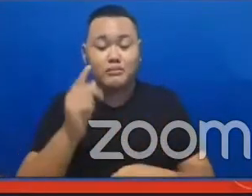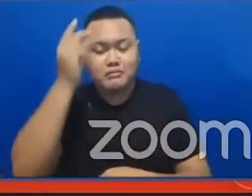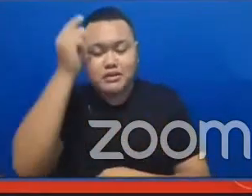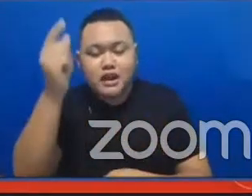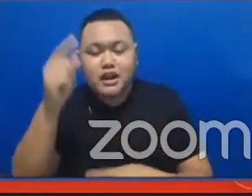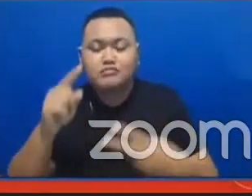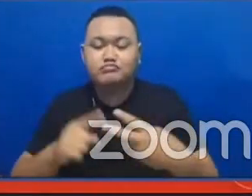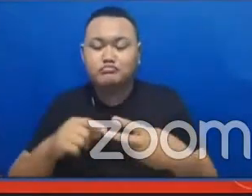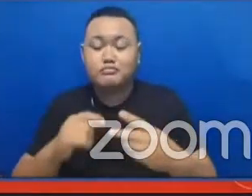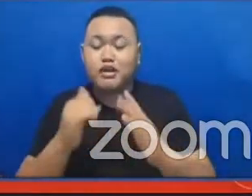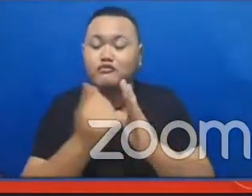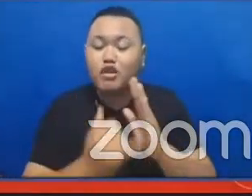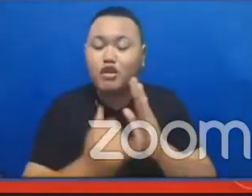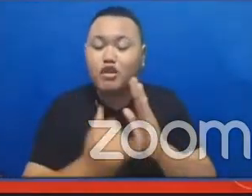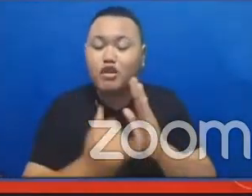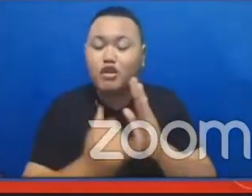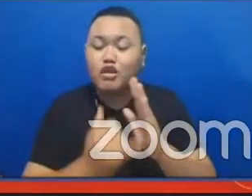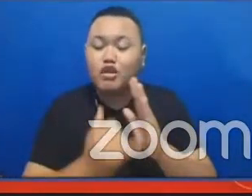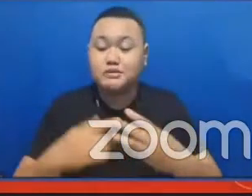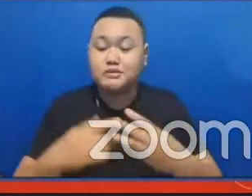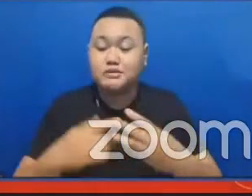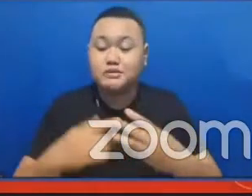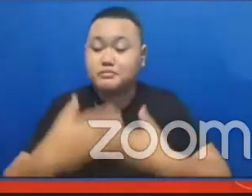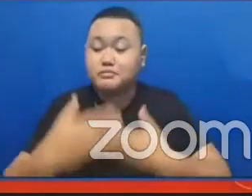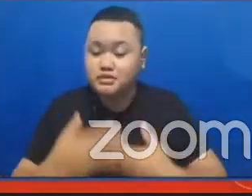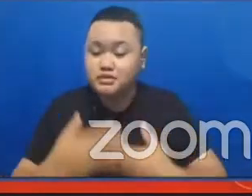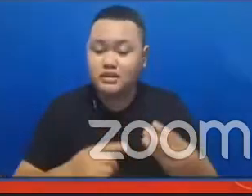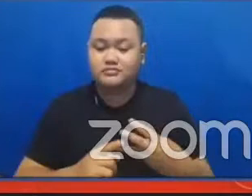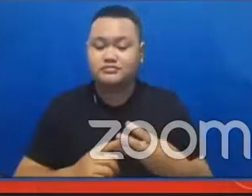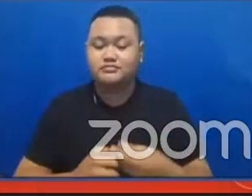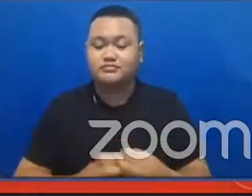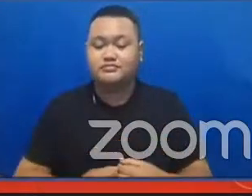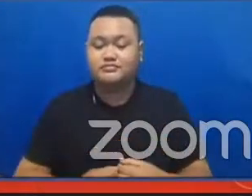pelaksanaan, evaluasi, ya itu,